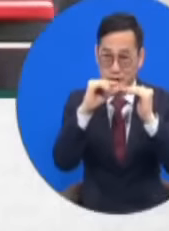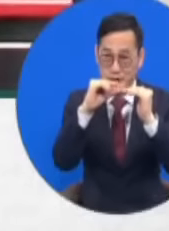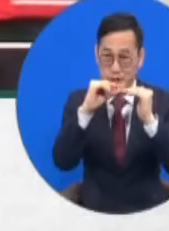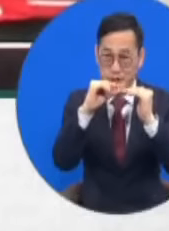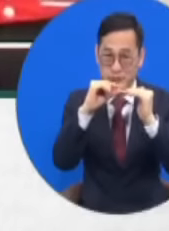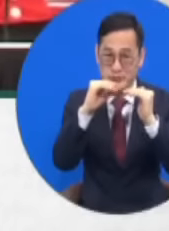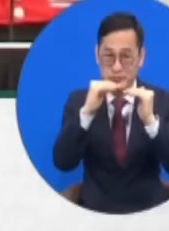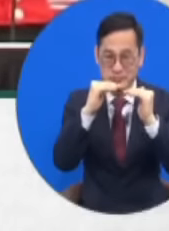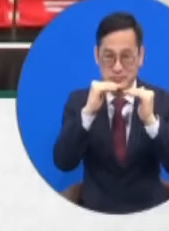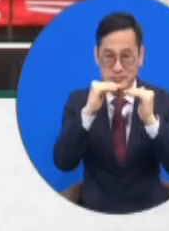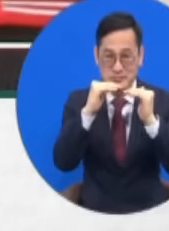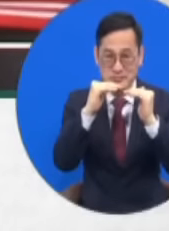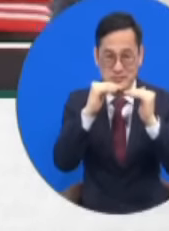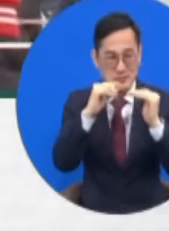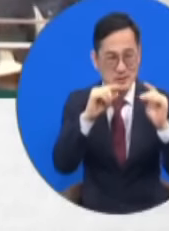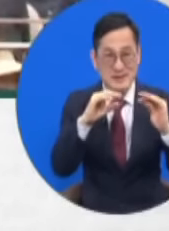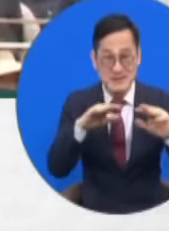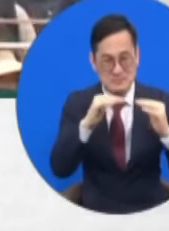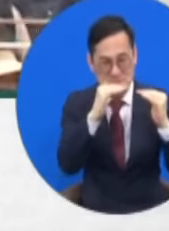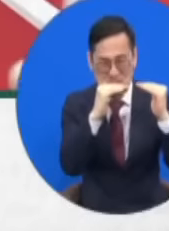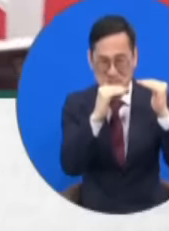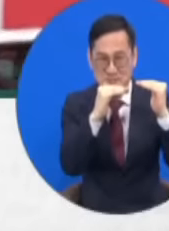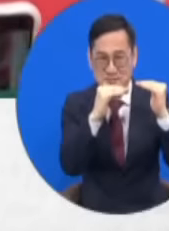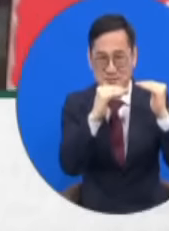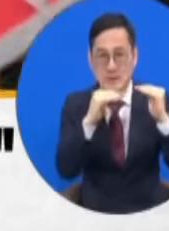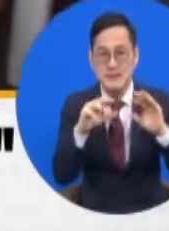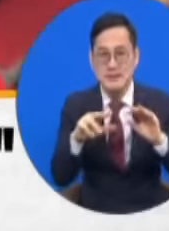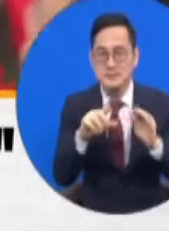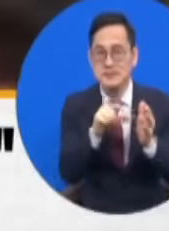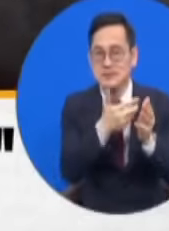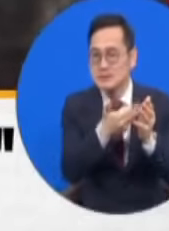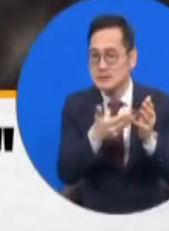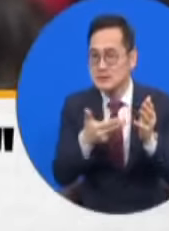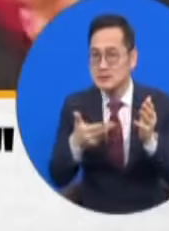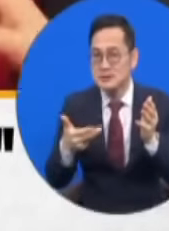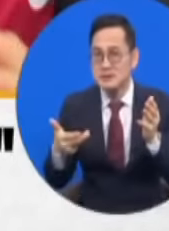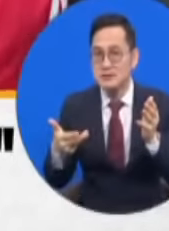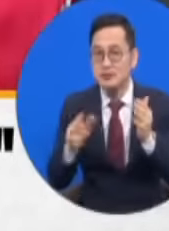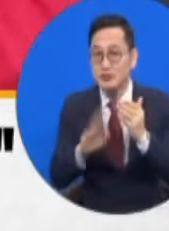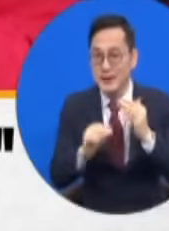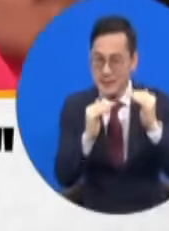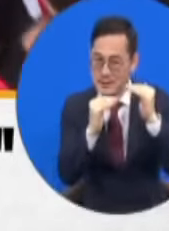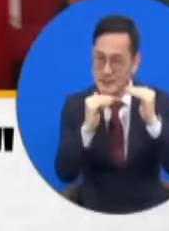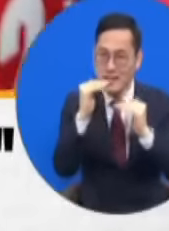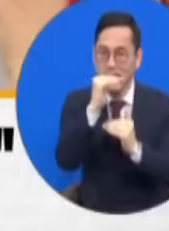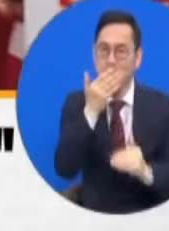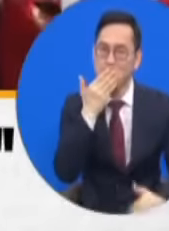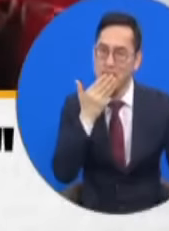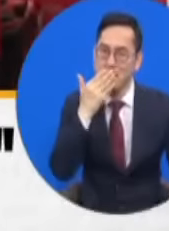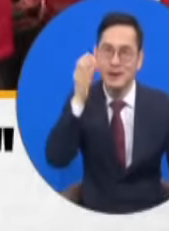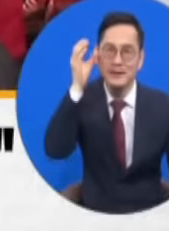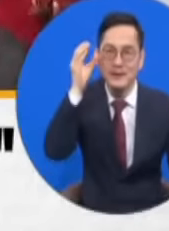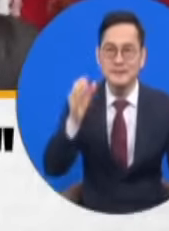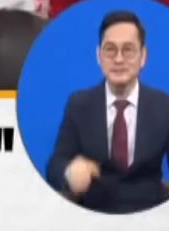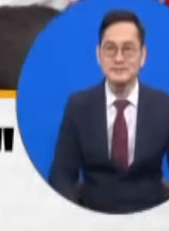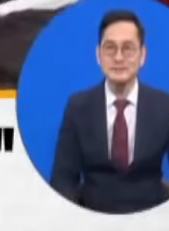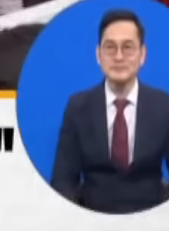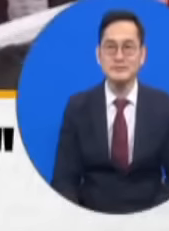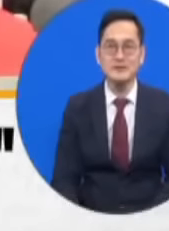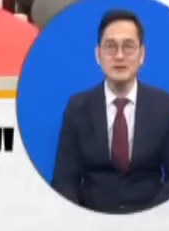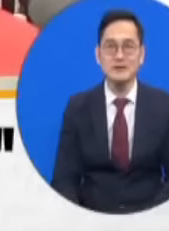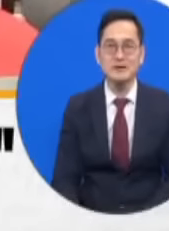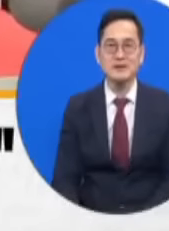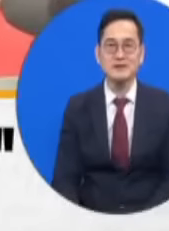네, 제 추론을 말씀드리는 거예요. 왜냐하면 지금 흐름을 얘기하기 때문에 그 흐름을 본다면은 분명한 것은